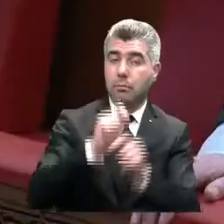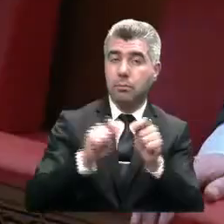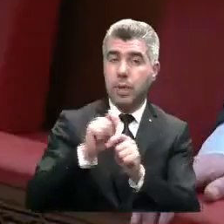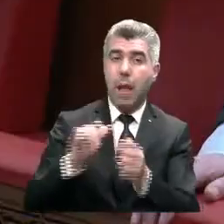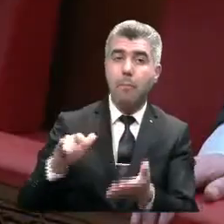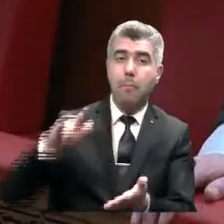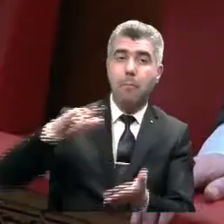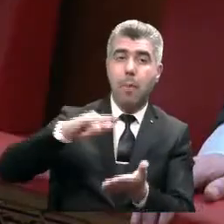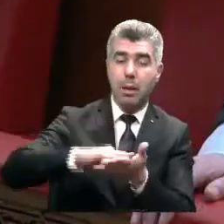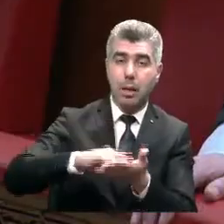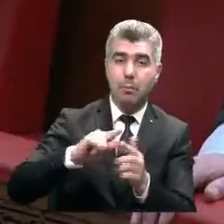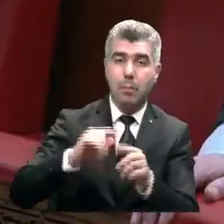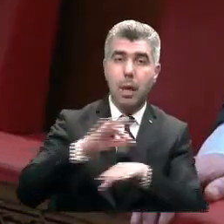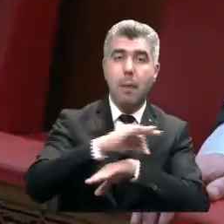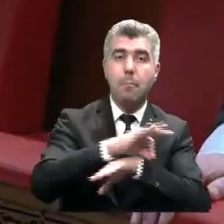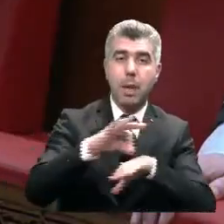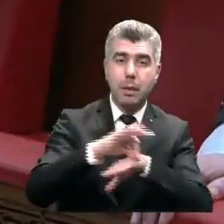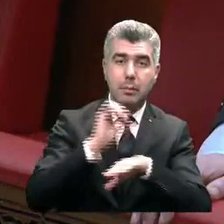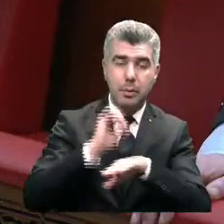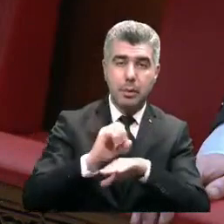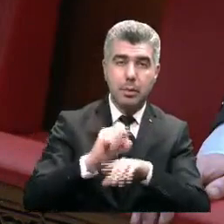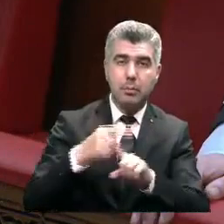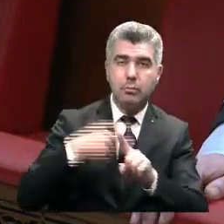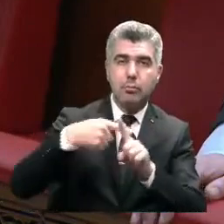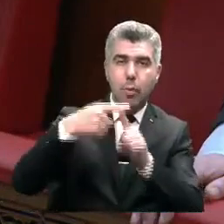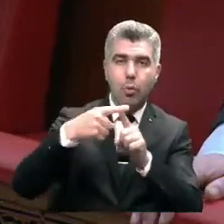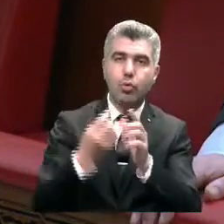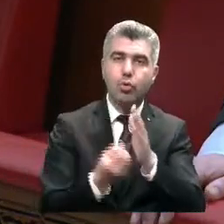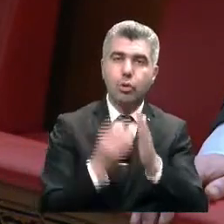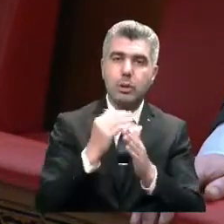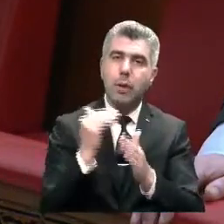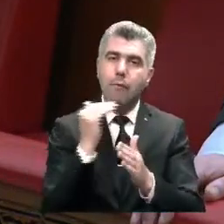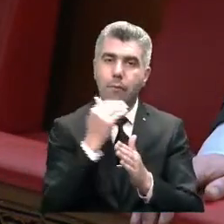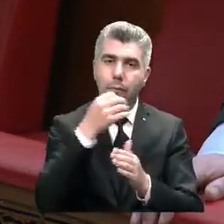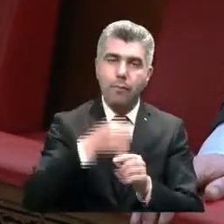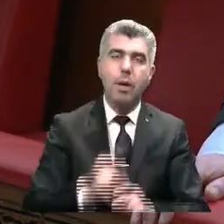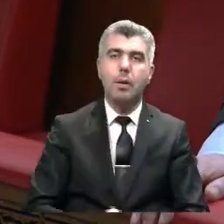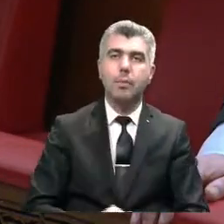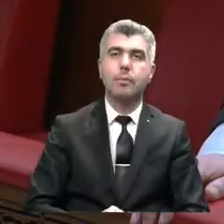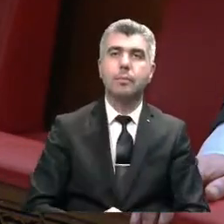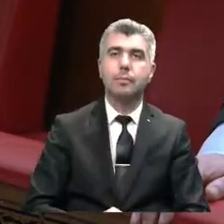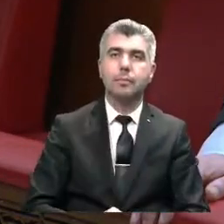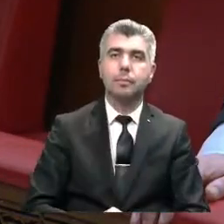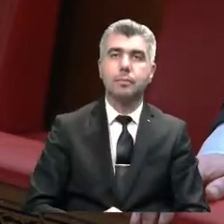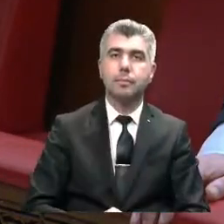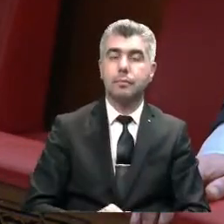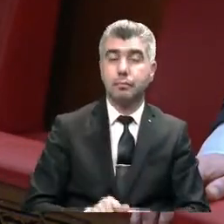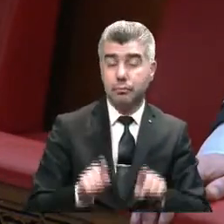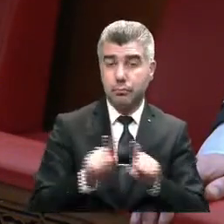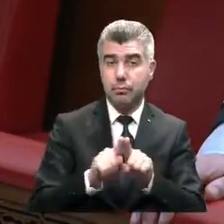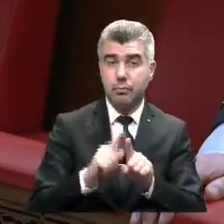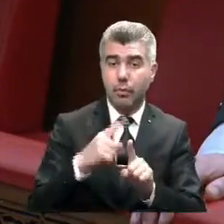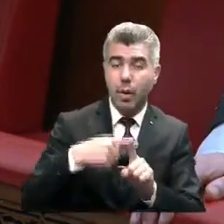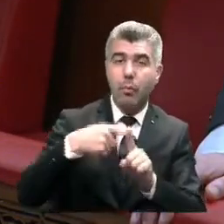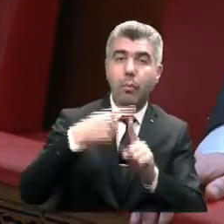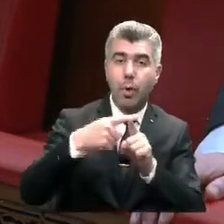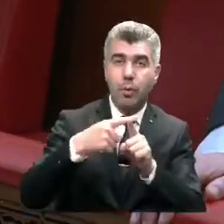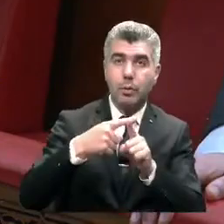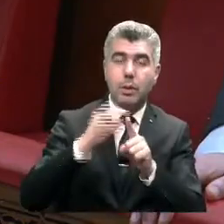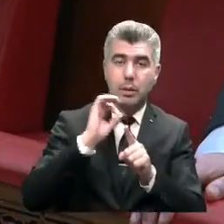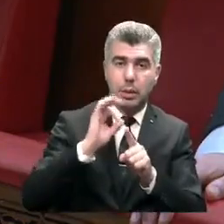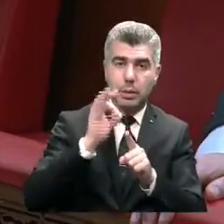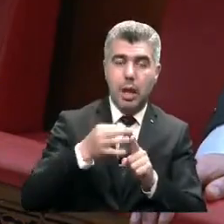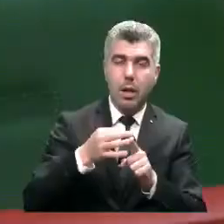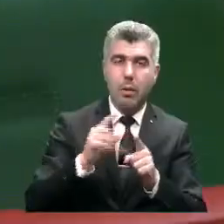الجديده تقوم المكتب ايضا بمجموعه من التحسينات السريعه الانجاز باش يقدر يرفع من السلاسه